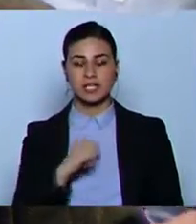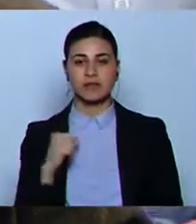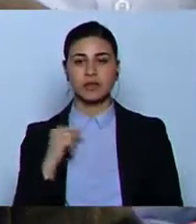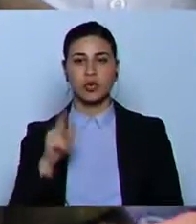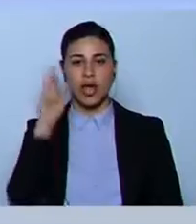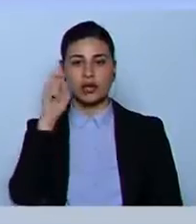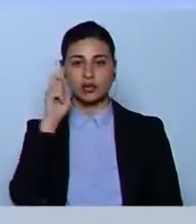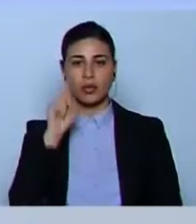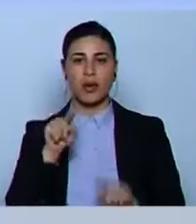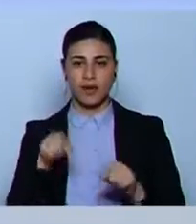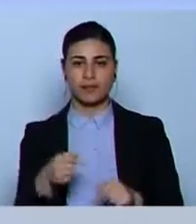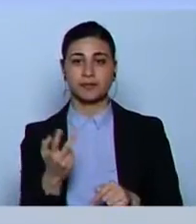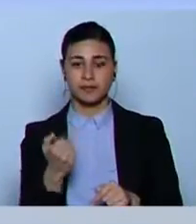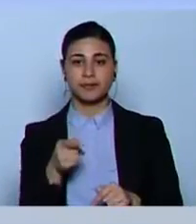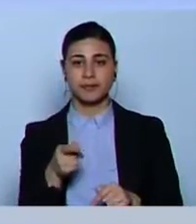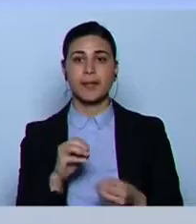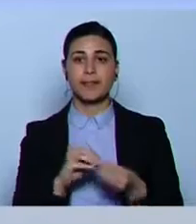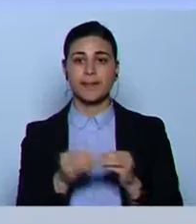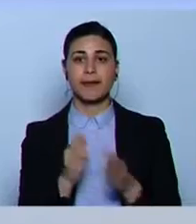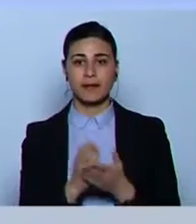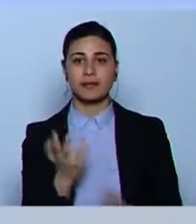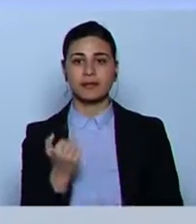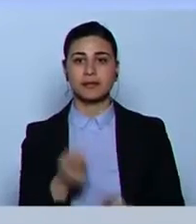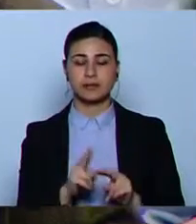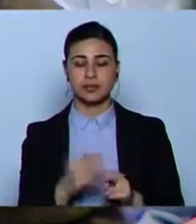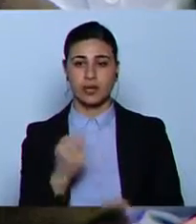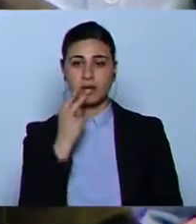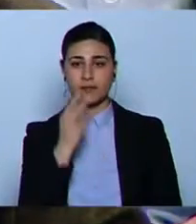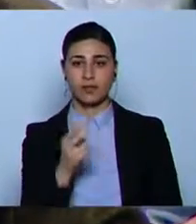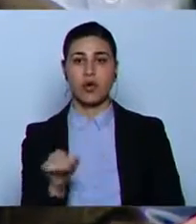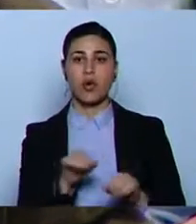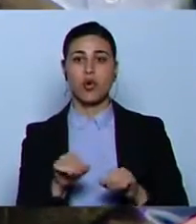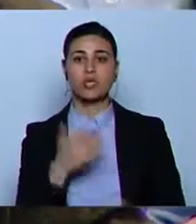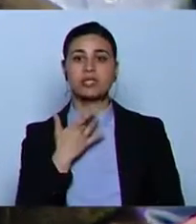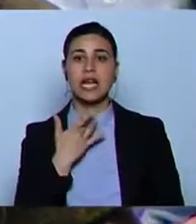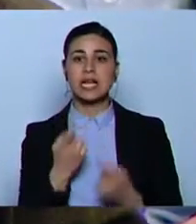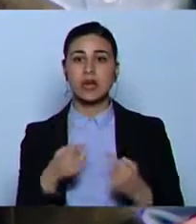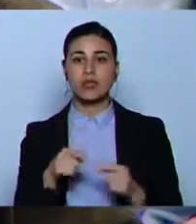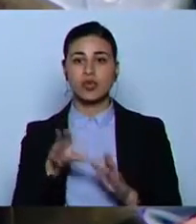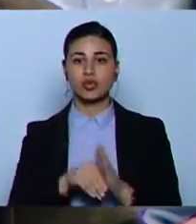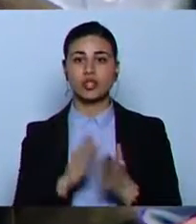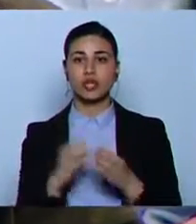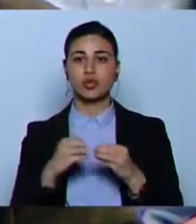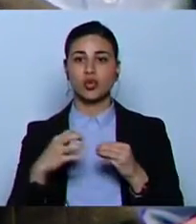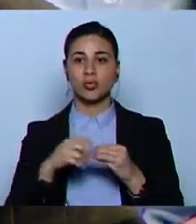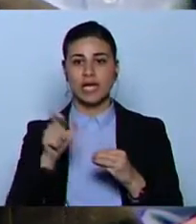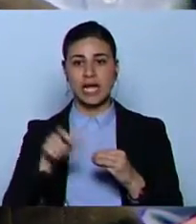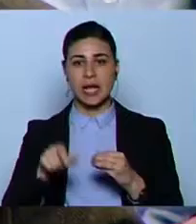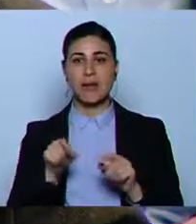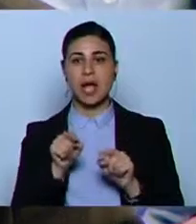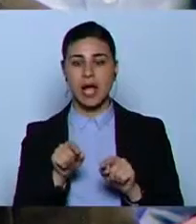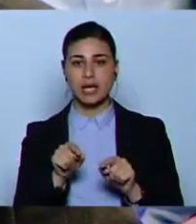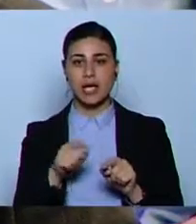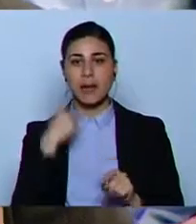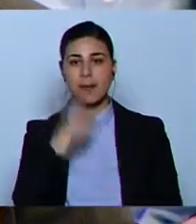არ არის. არა, სისტემის ბრალია, სისტემური ხარვეზე გოგი, იმიტომ რომ შევხედოთ, ხო, გორის საკრებულოში არის 15 ადამიანი. 15